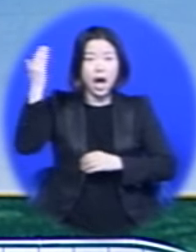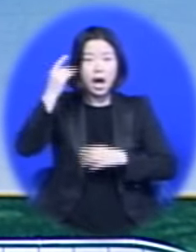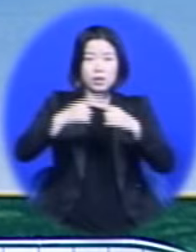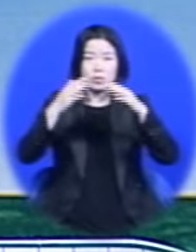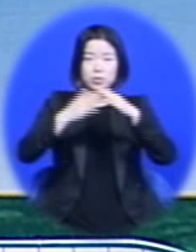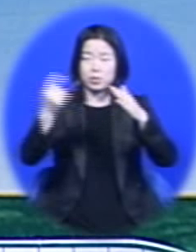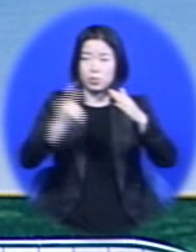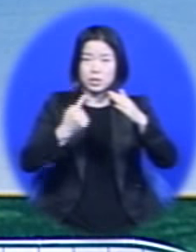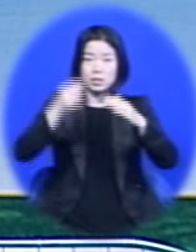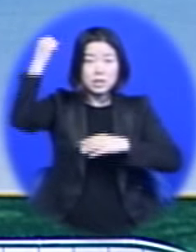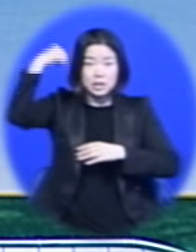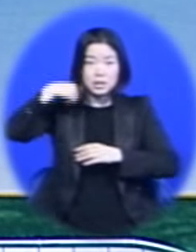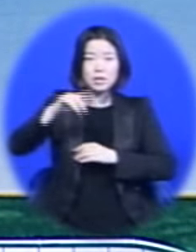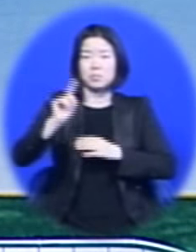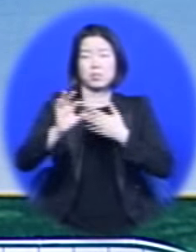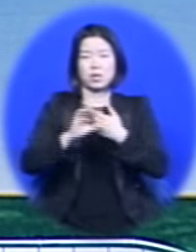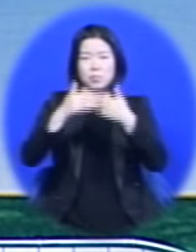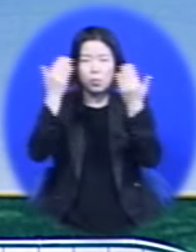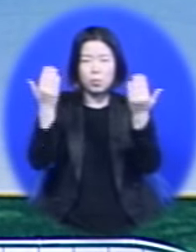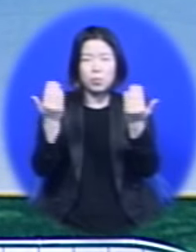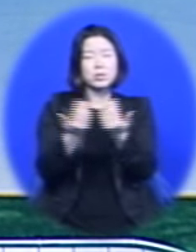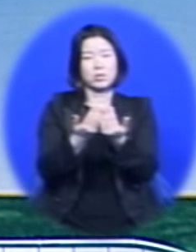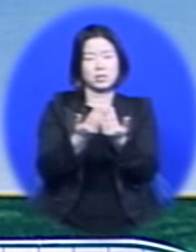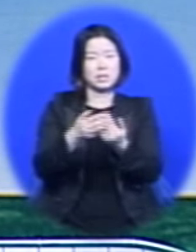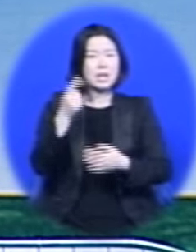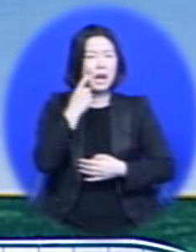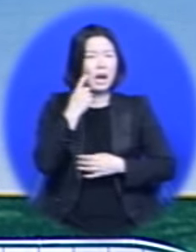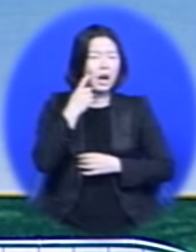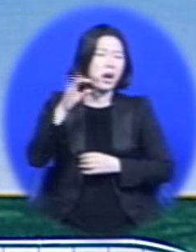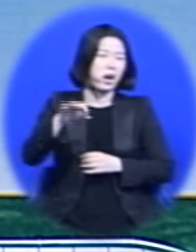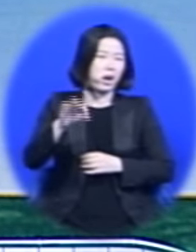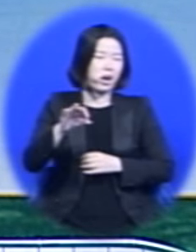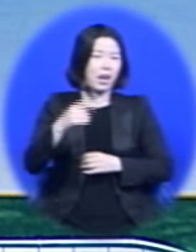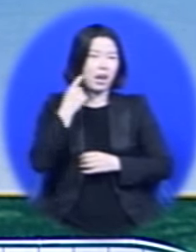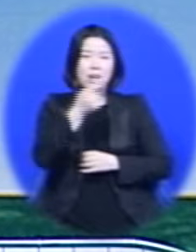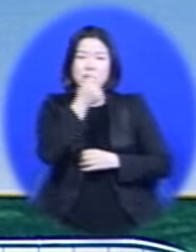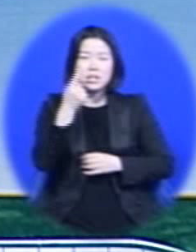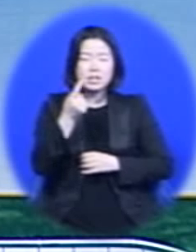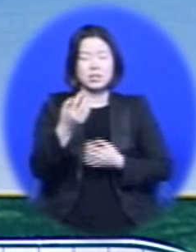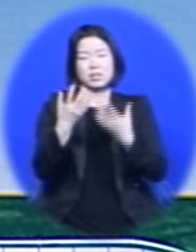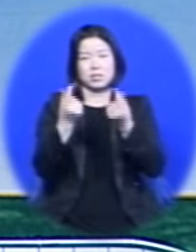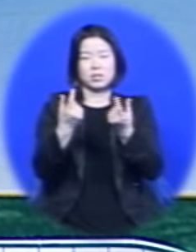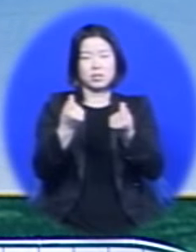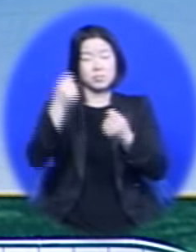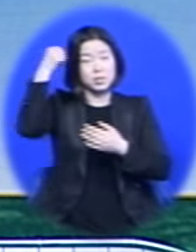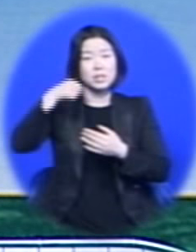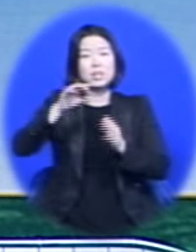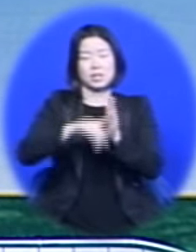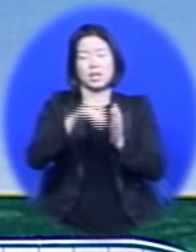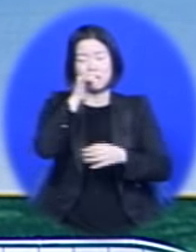와서 느낀 느낌이 모든 것이 다 가식적이고 거짓인 것처럼 느껴질 때가 있다는 겁니다.